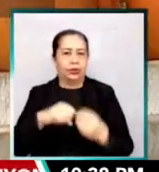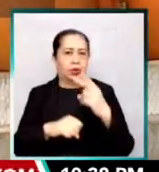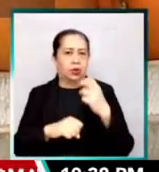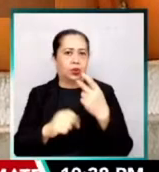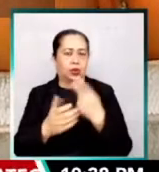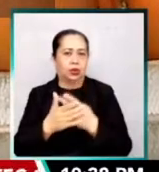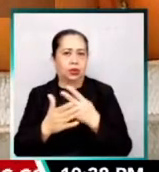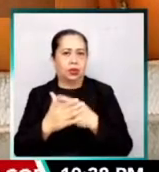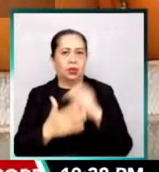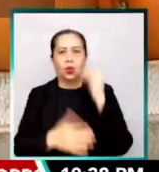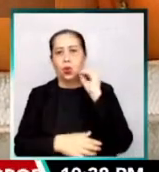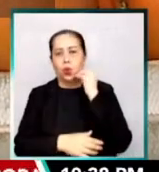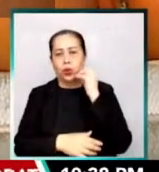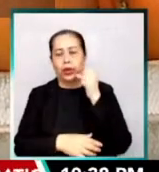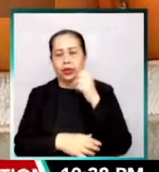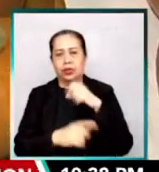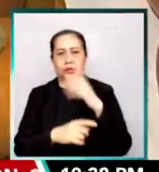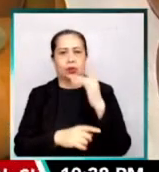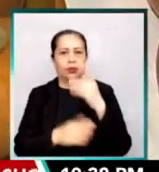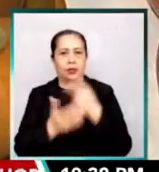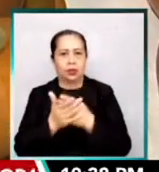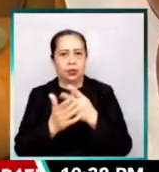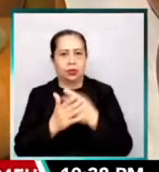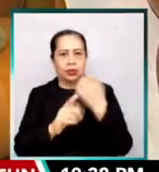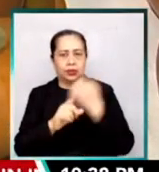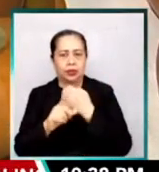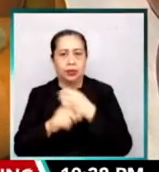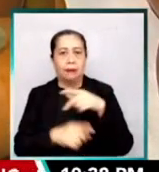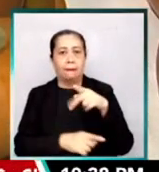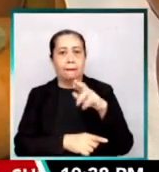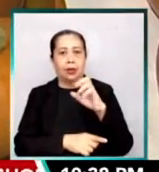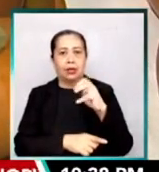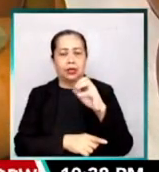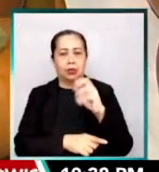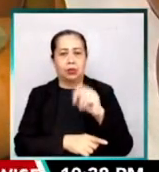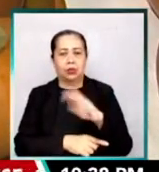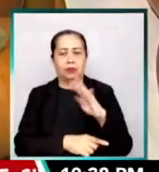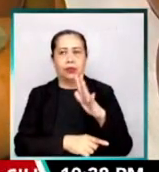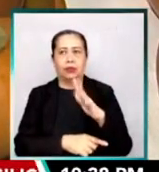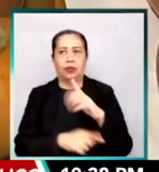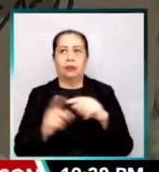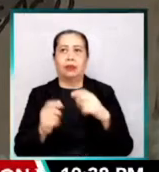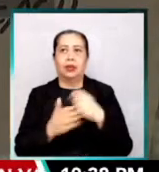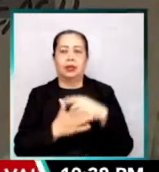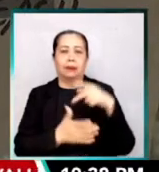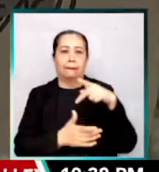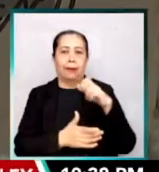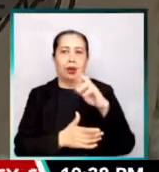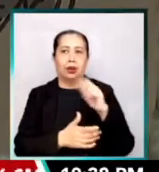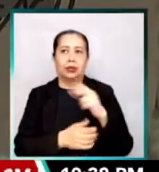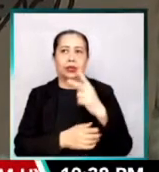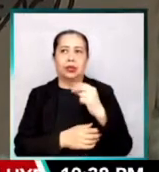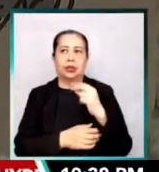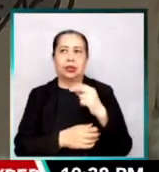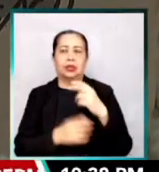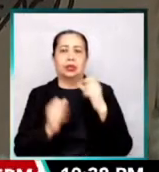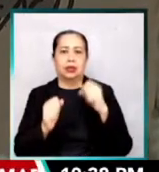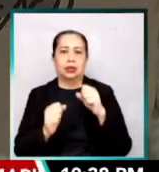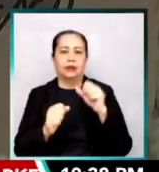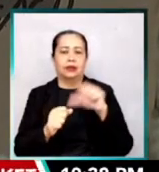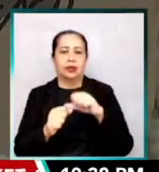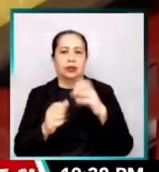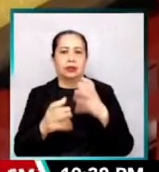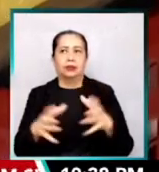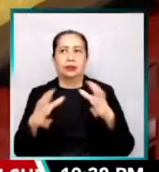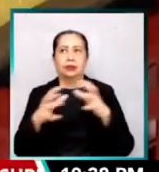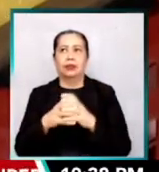orange 25 pesos, persimmon 25 hanggang 40 pesos at peras 30 pesos na kada litro ngayon.